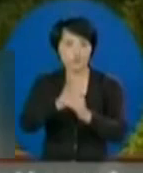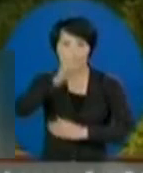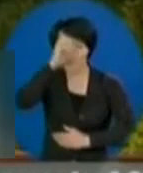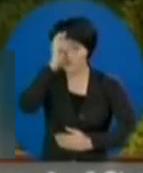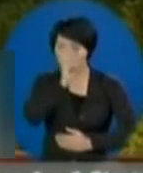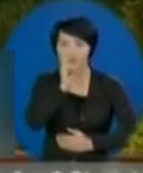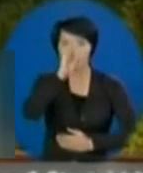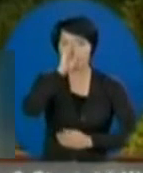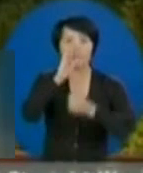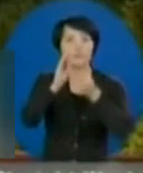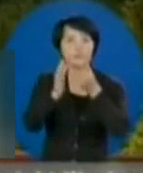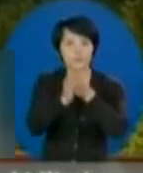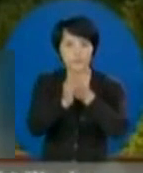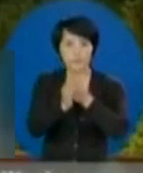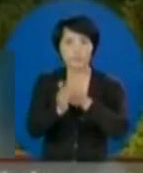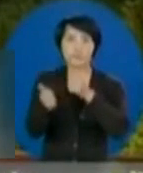급병으로